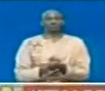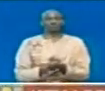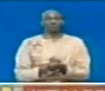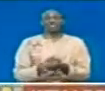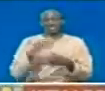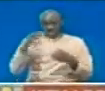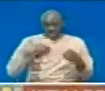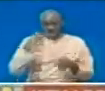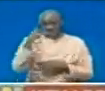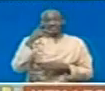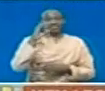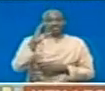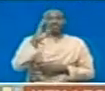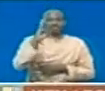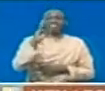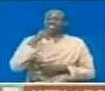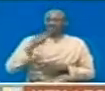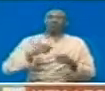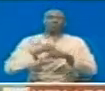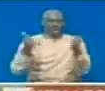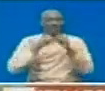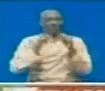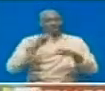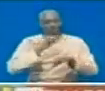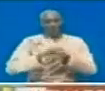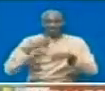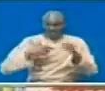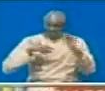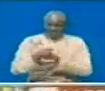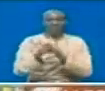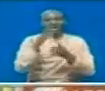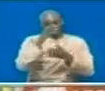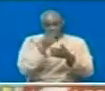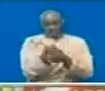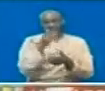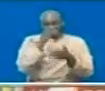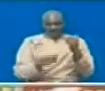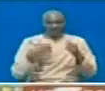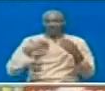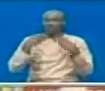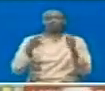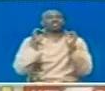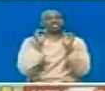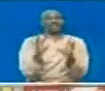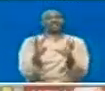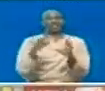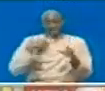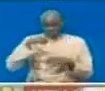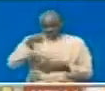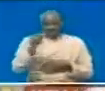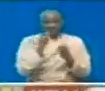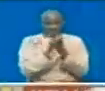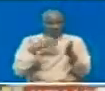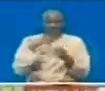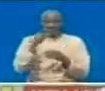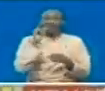Bingwa watetezi KCB waliendeleza matukio yao ya kuridhisha baada ya kufuzu kwa robo finali bila kupoteza mechi yoyote. Wanabenki hao walishinda mechi